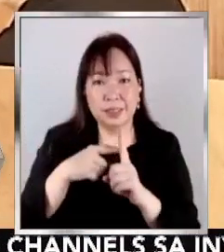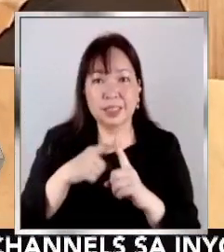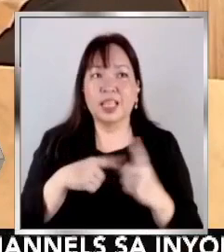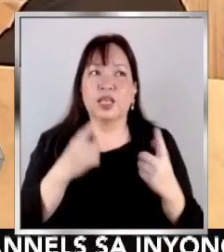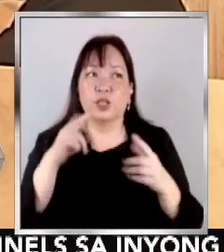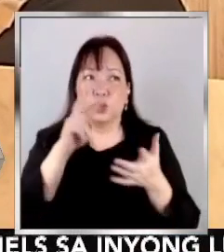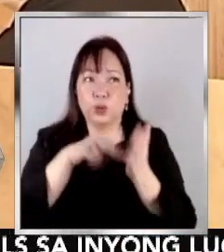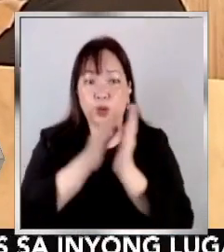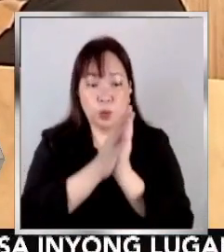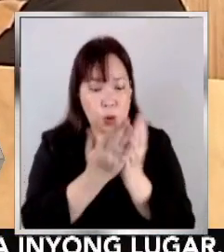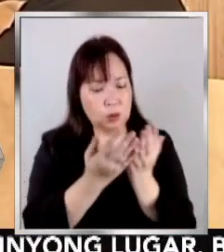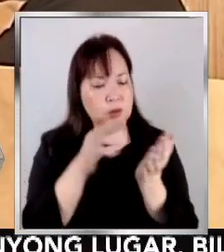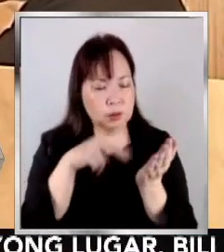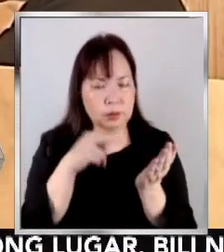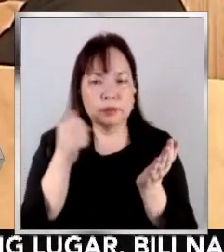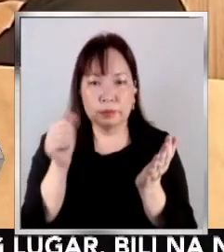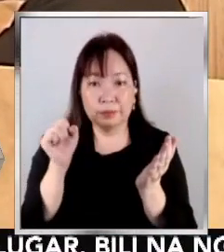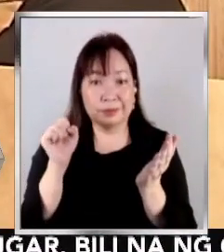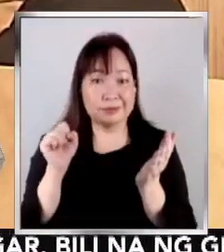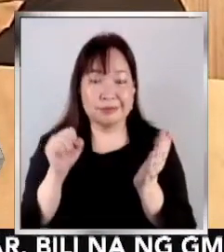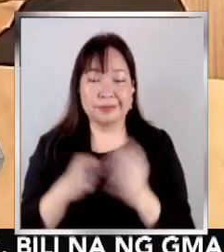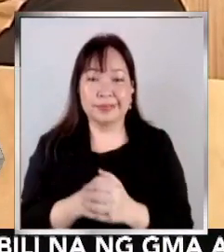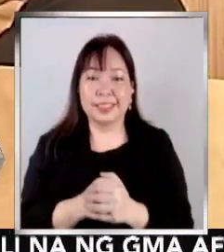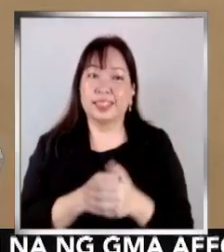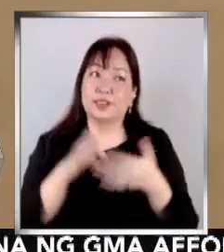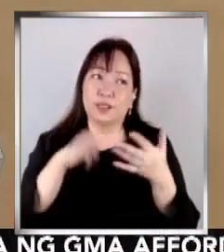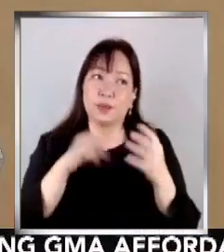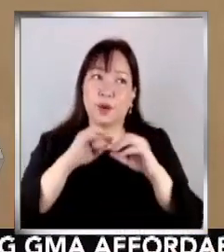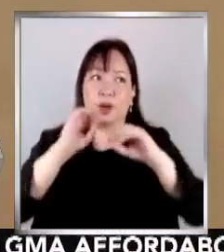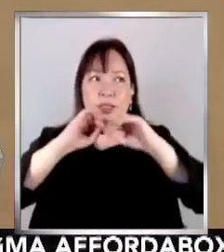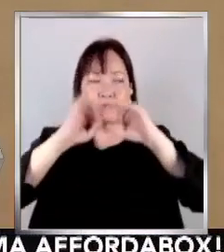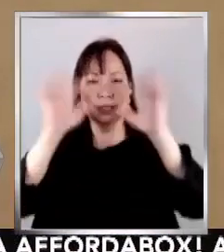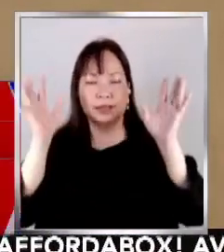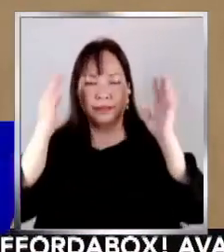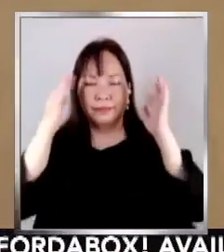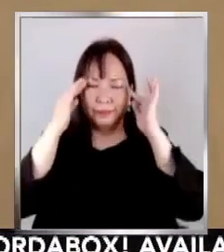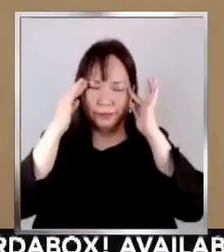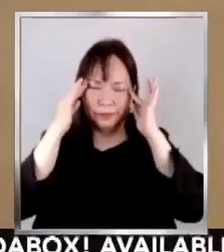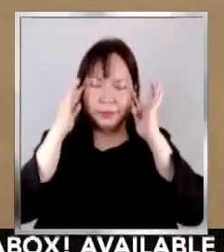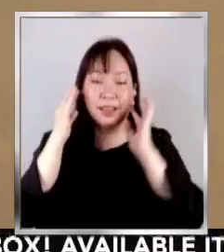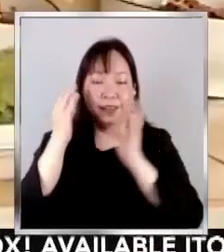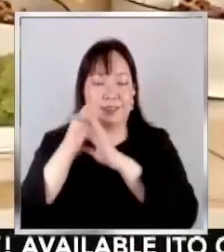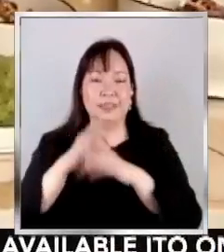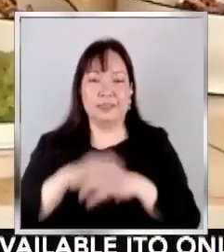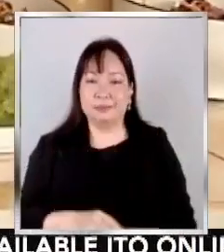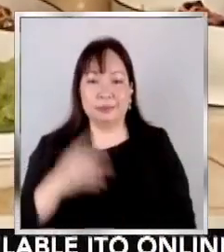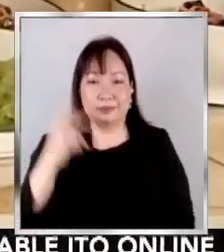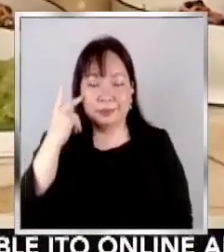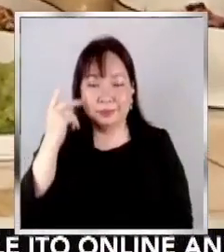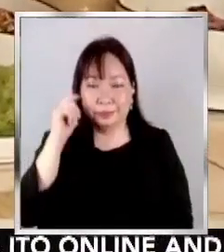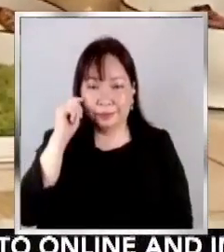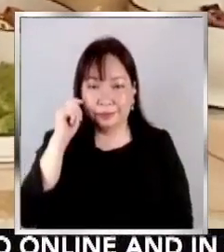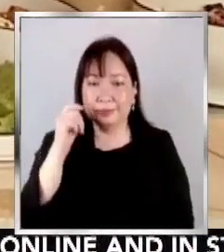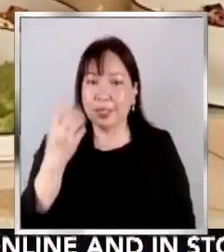also helps. Kasi parang babasa ka, mas clear yung mind mo. Cata Tibayan, updated sa showbiz happenings.